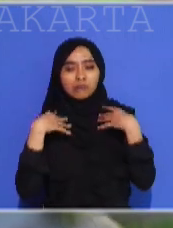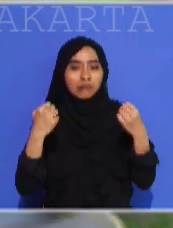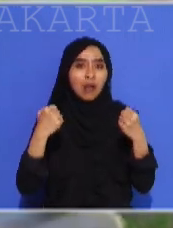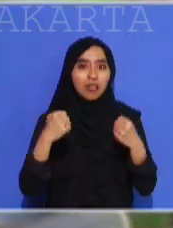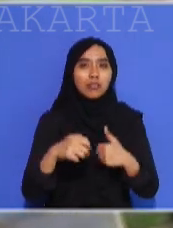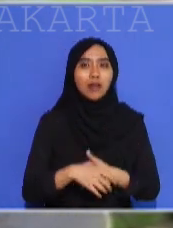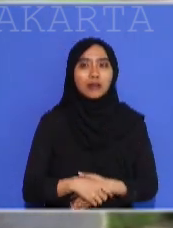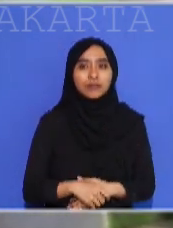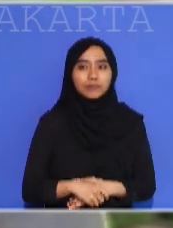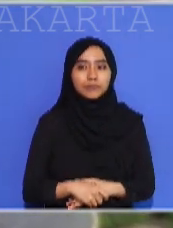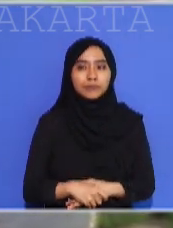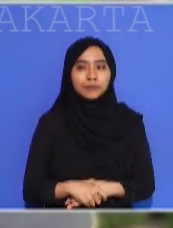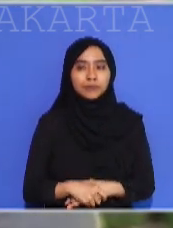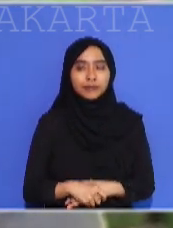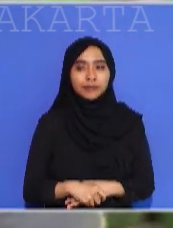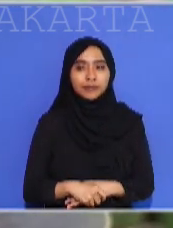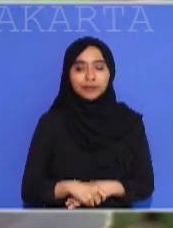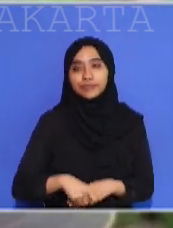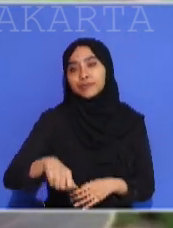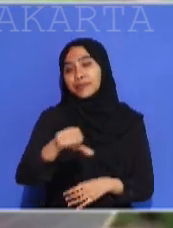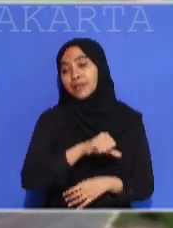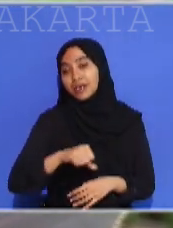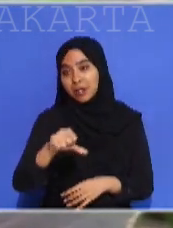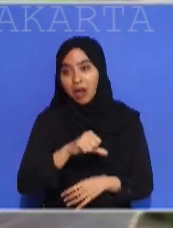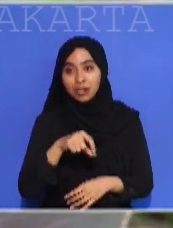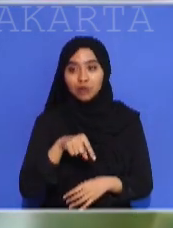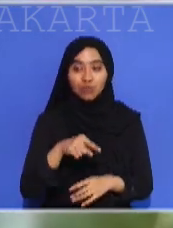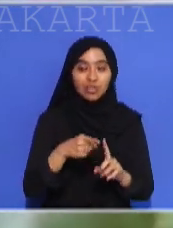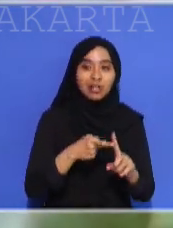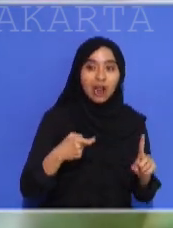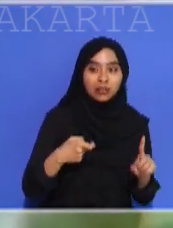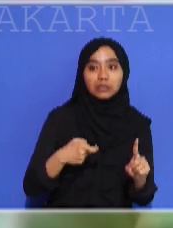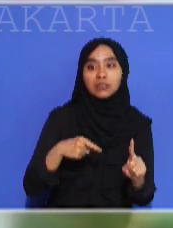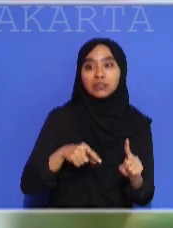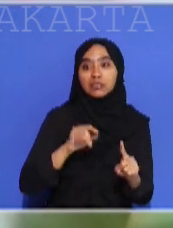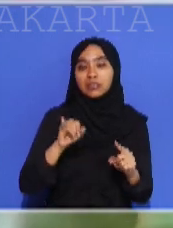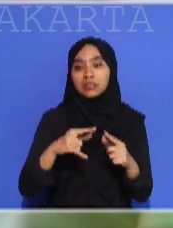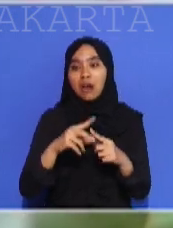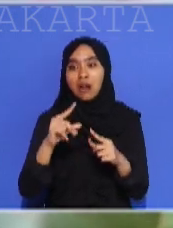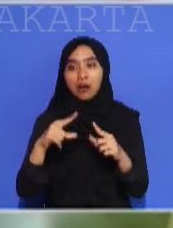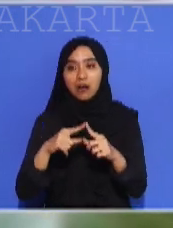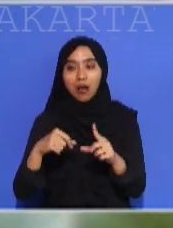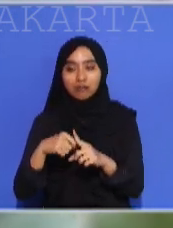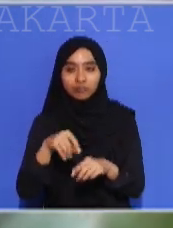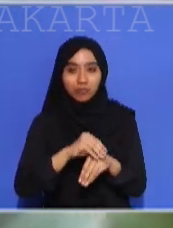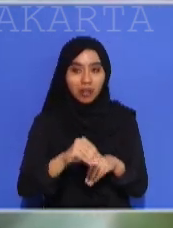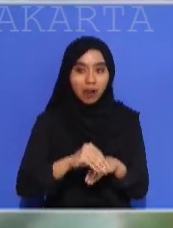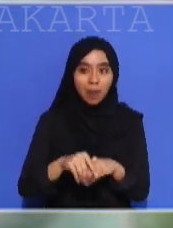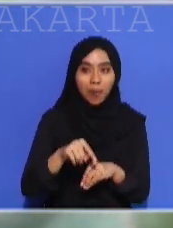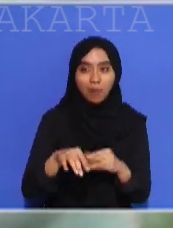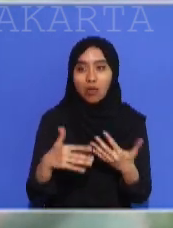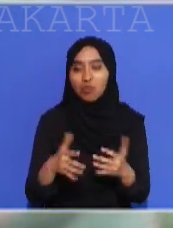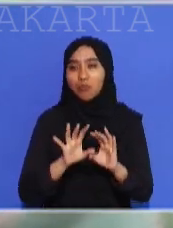langamelak jaranging l kastorangan rarath